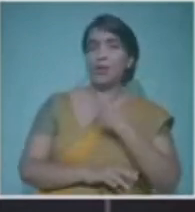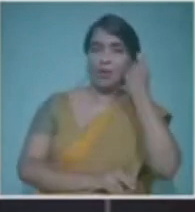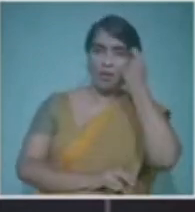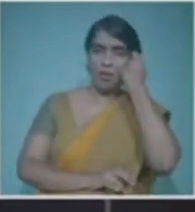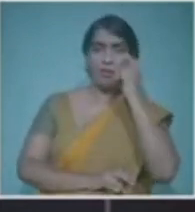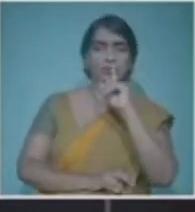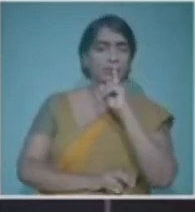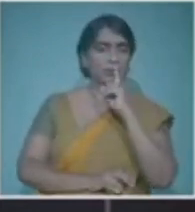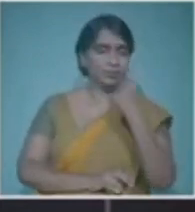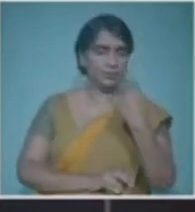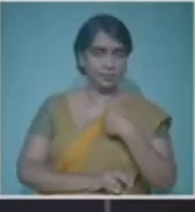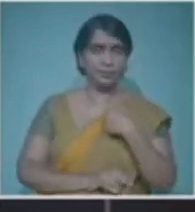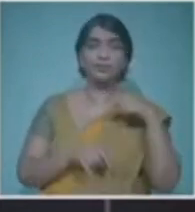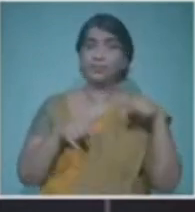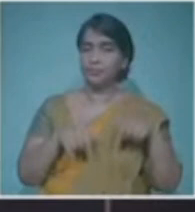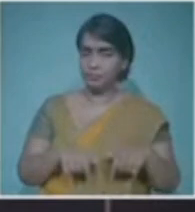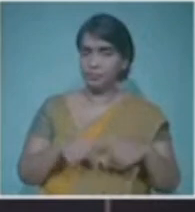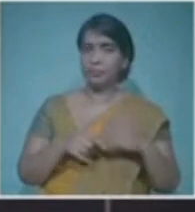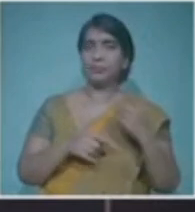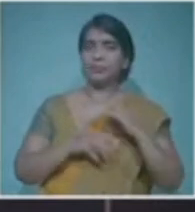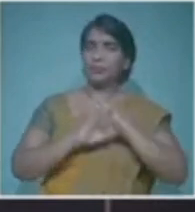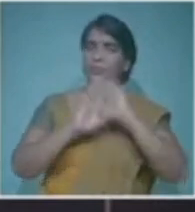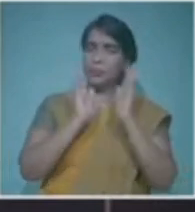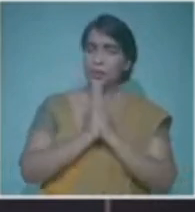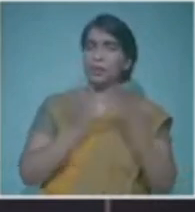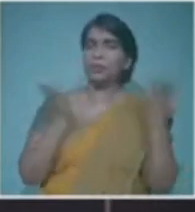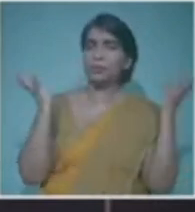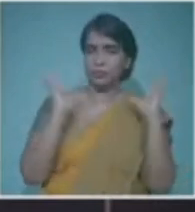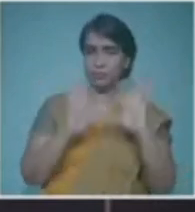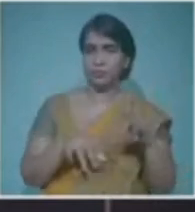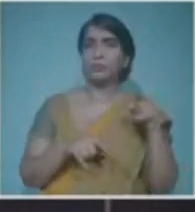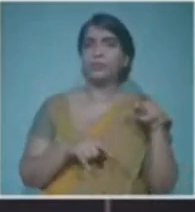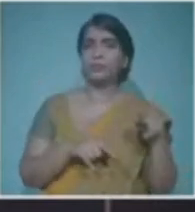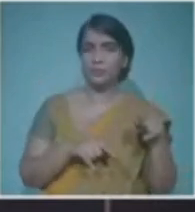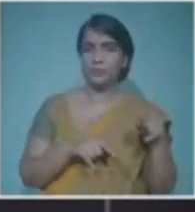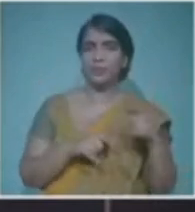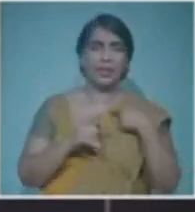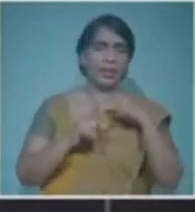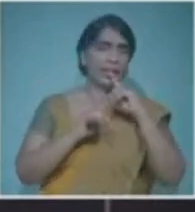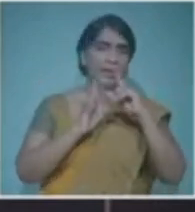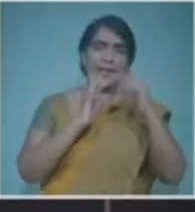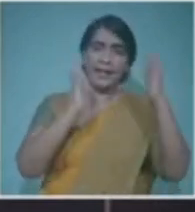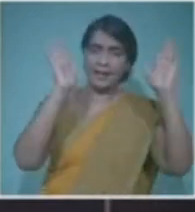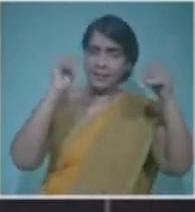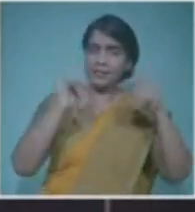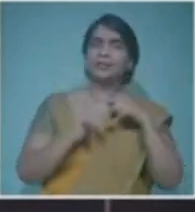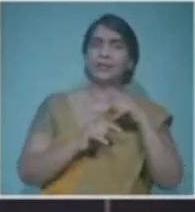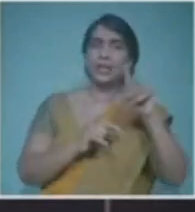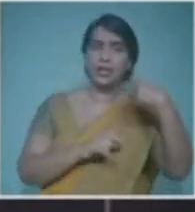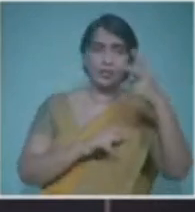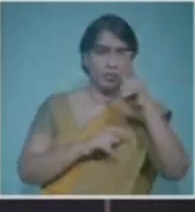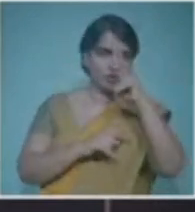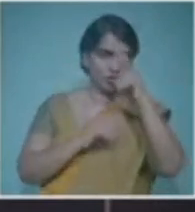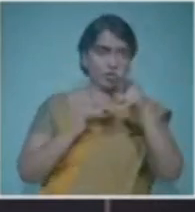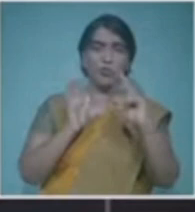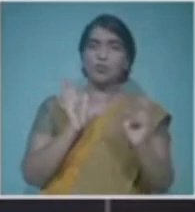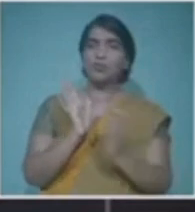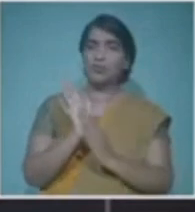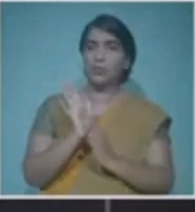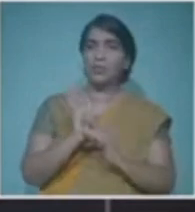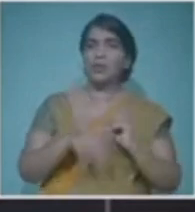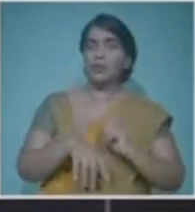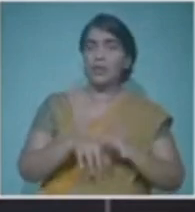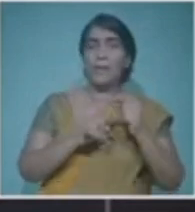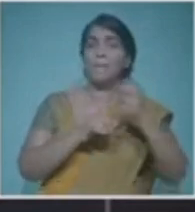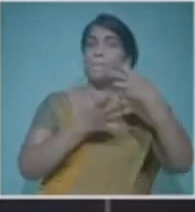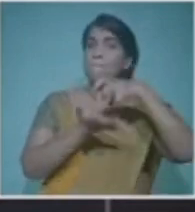කළා තිබුණේ දැන් මේ වෙනකොට ඔබතුමන්ලා සියල්ලම කැඳවනවා අපි ආරාධනා කරනවා ඊළඟ සති දෙකේදී කමිටු අවස්ථාවේදී